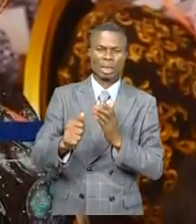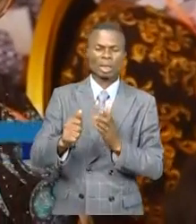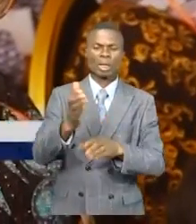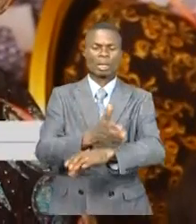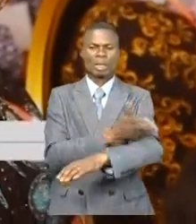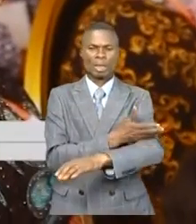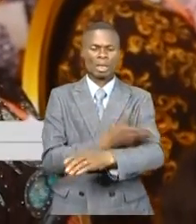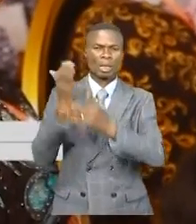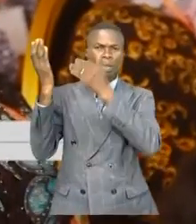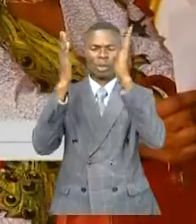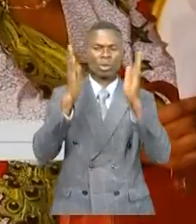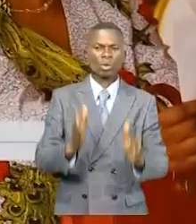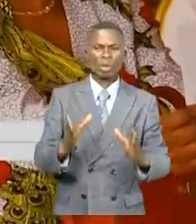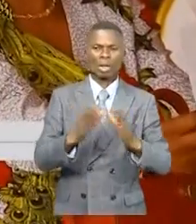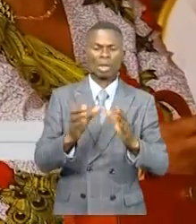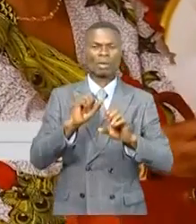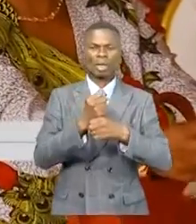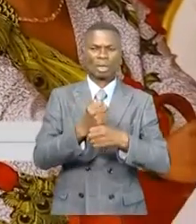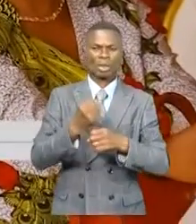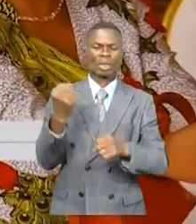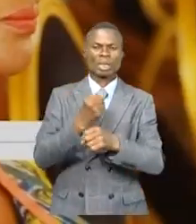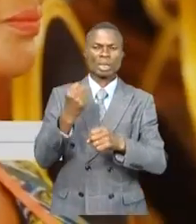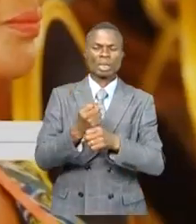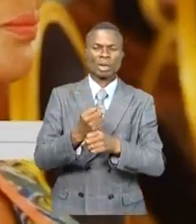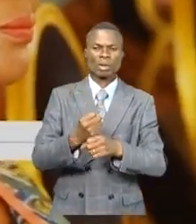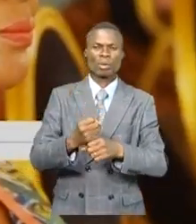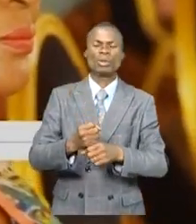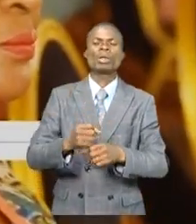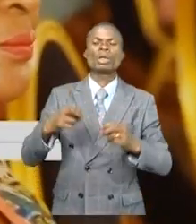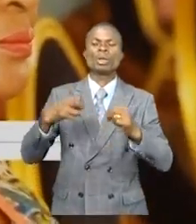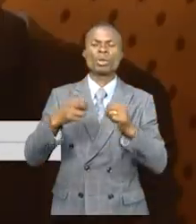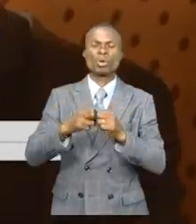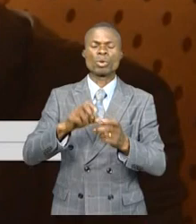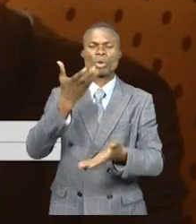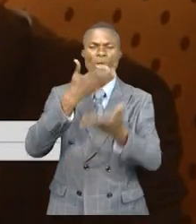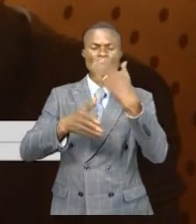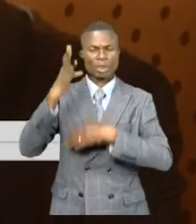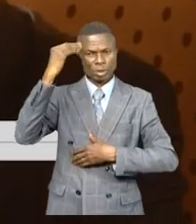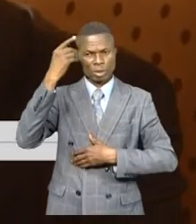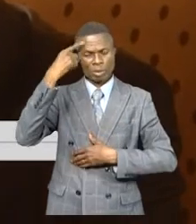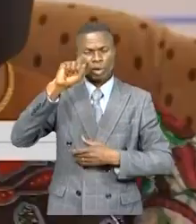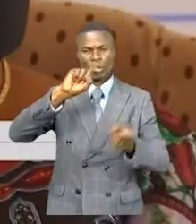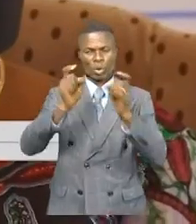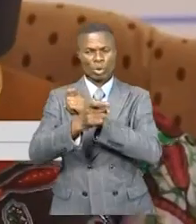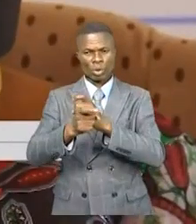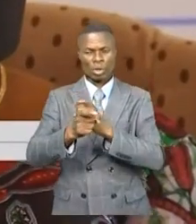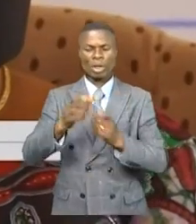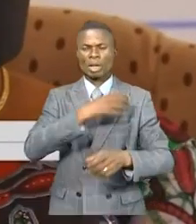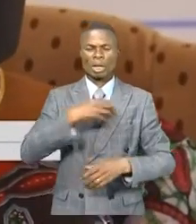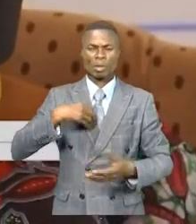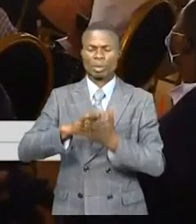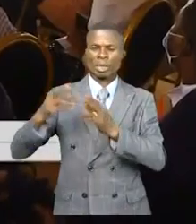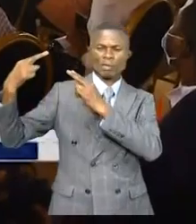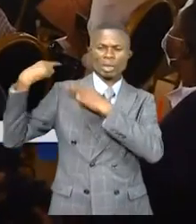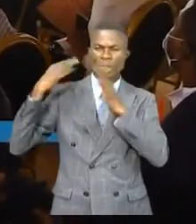croissance commerciale avec création des réseaux électroniques d'échange. Tout ceci pour le changement et l'autonomisation des